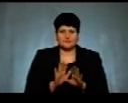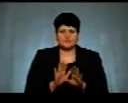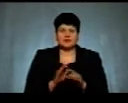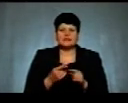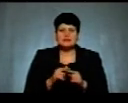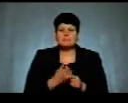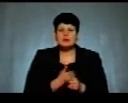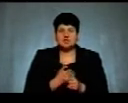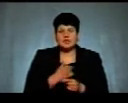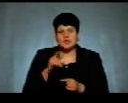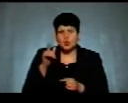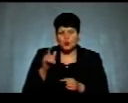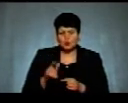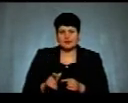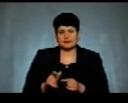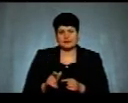це бажання людини